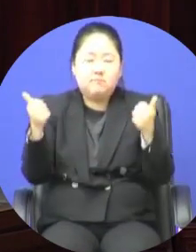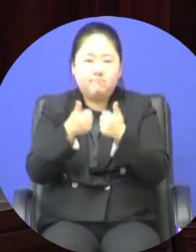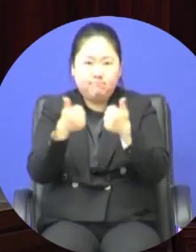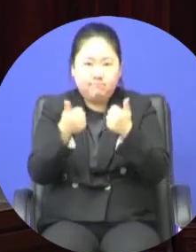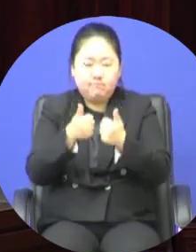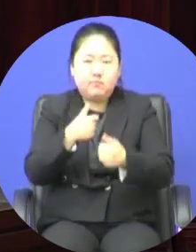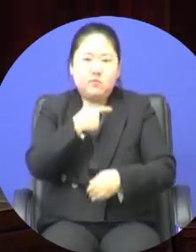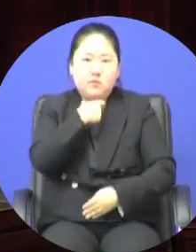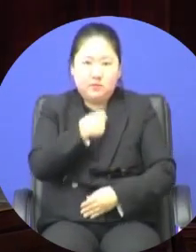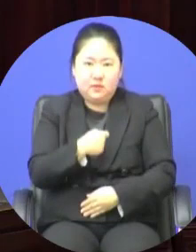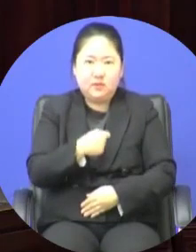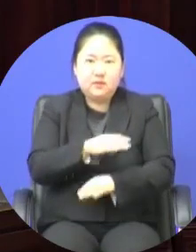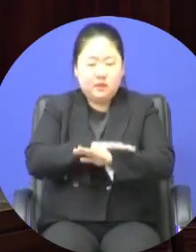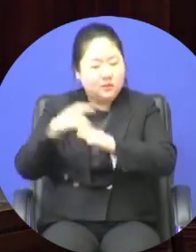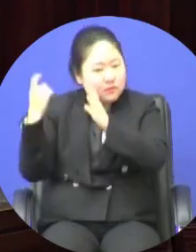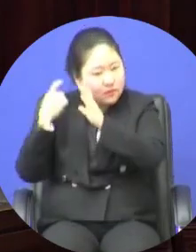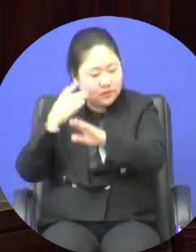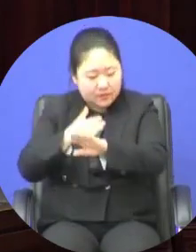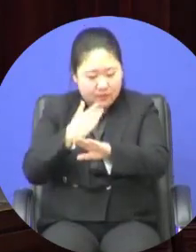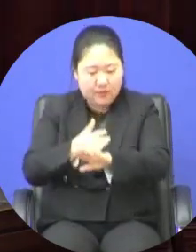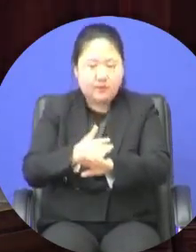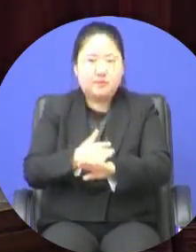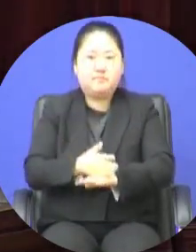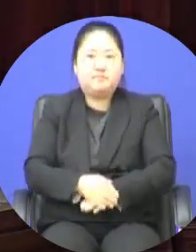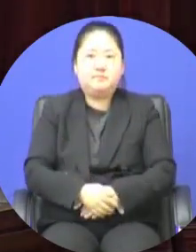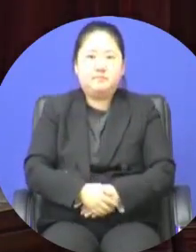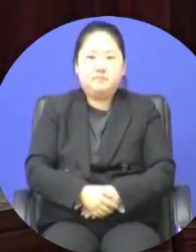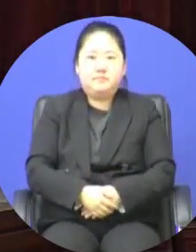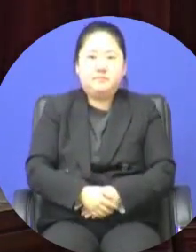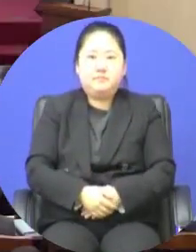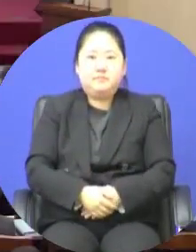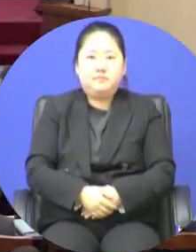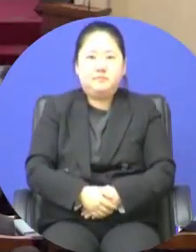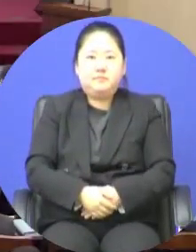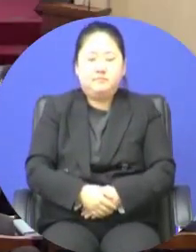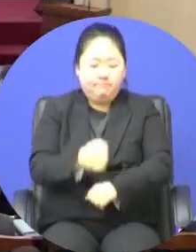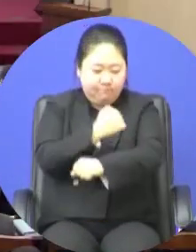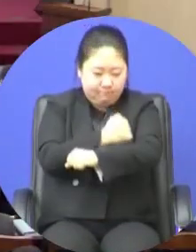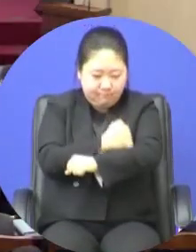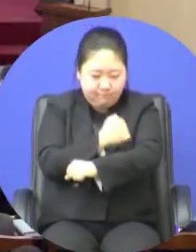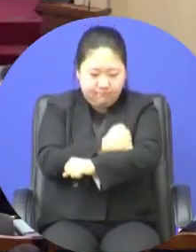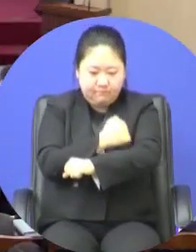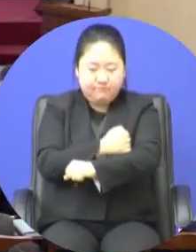경청해 주셔서 감사합니다. 네, 수고하셨습니다.